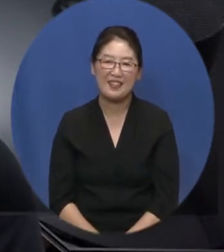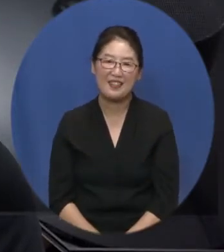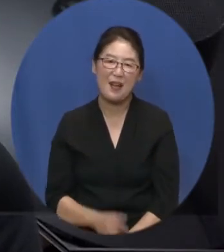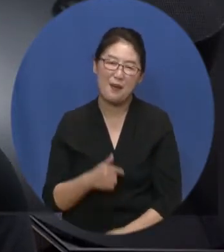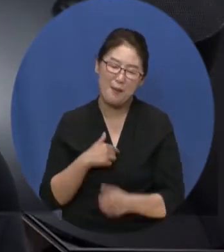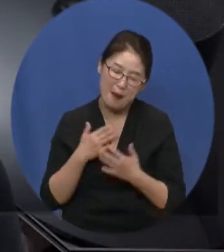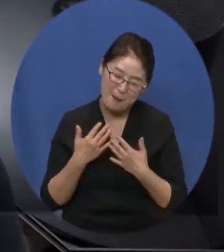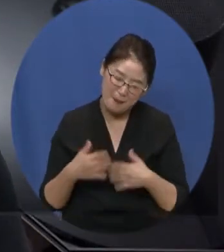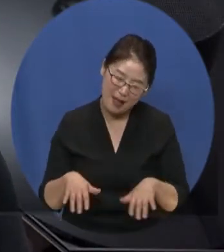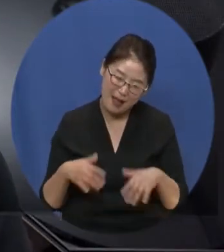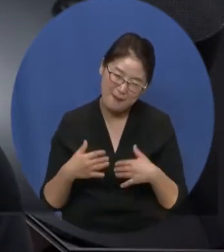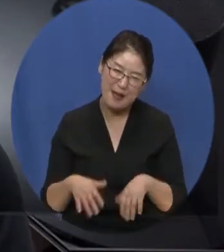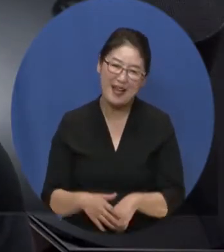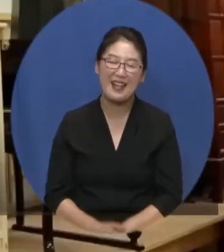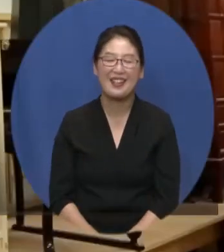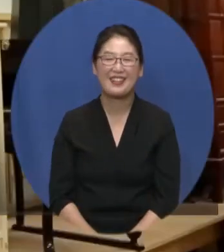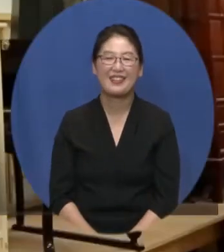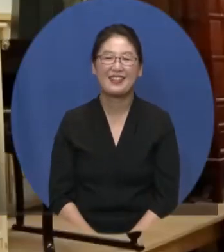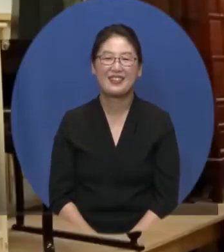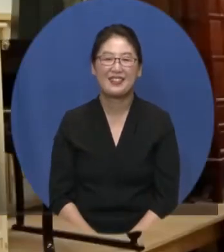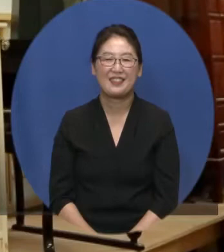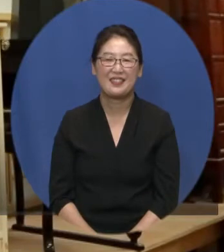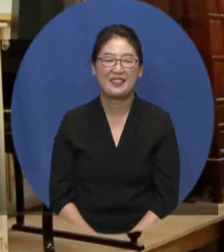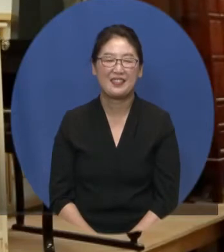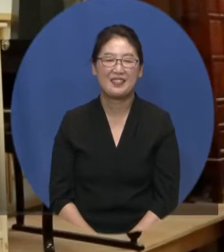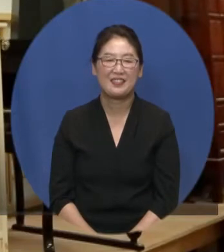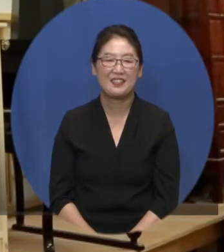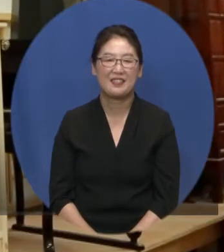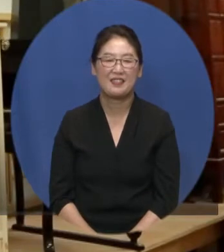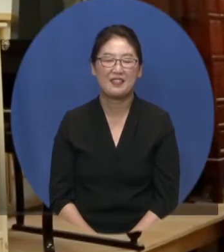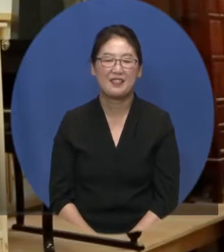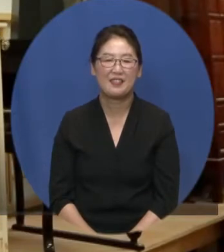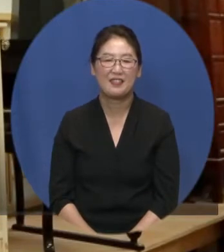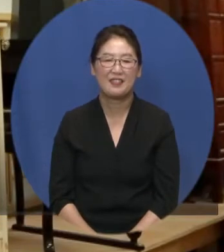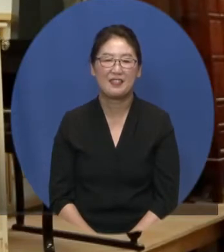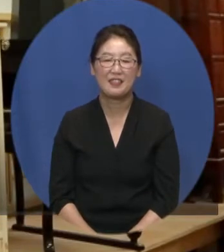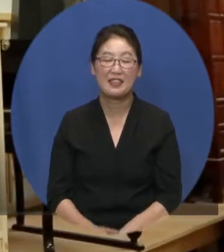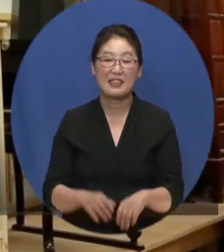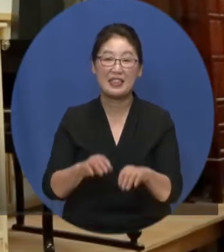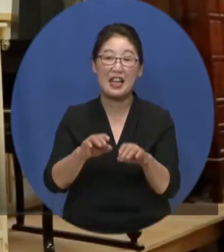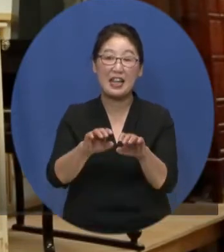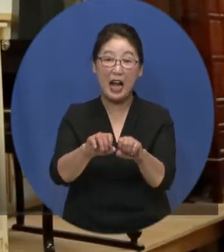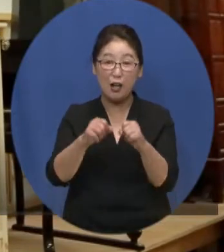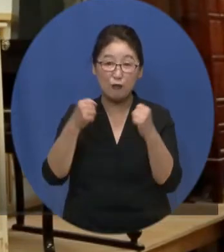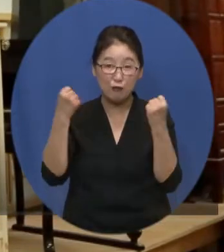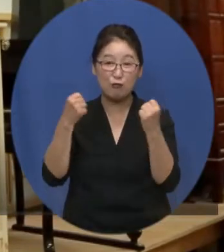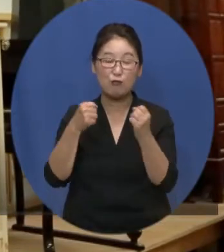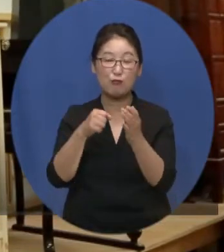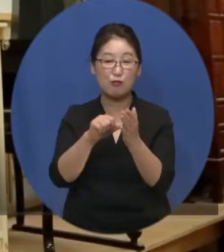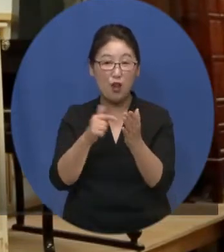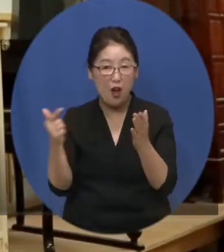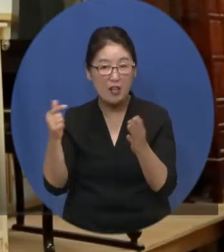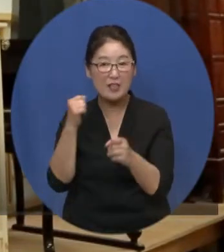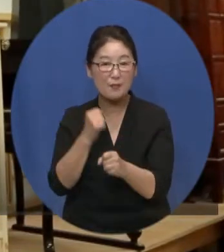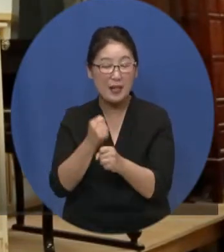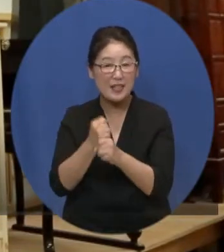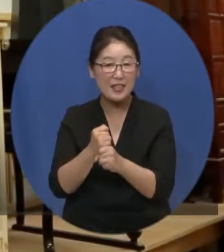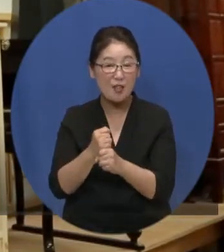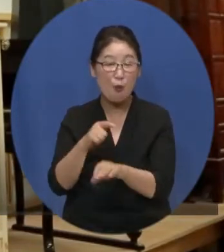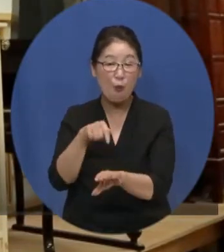아니까 항상 에 그가 그만들 1매 에 또 다른 사실들이 있나요